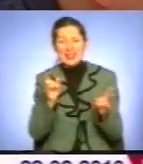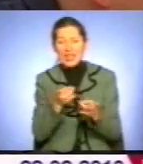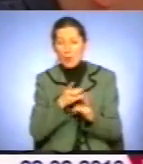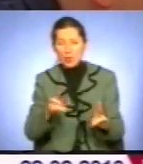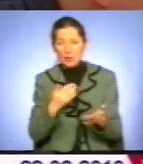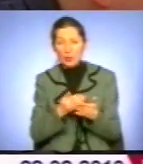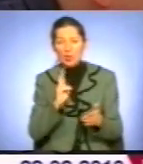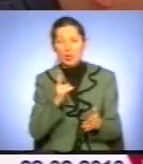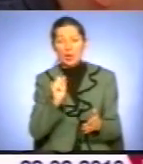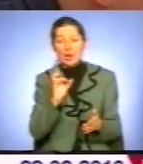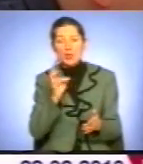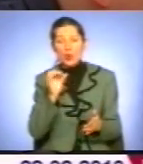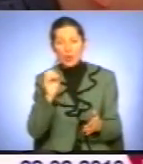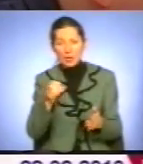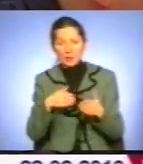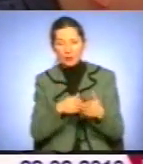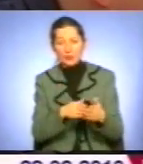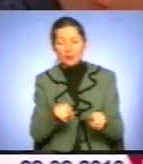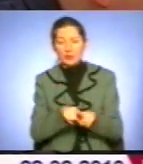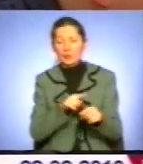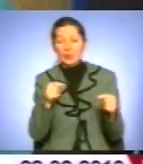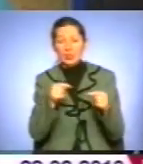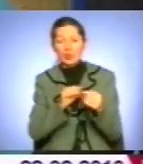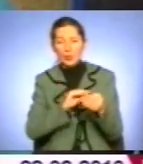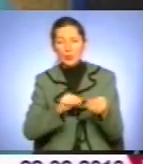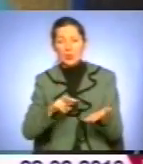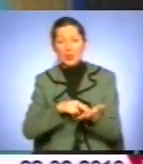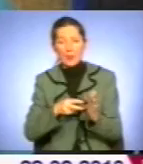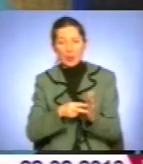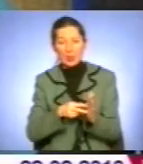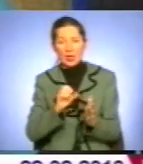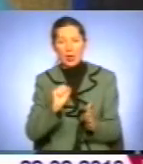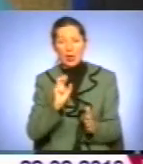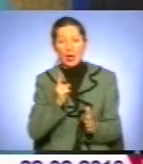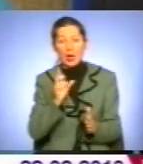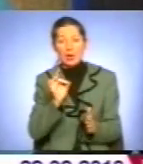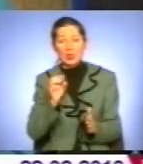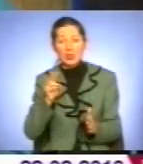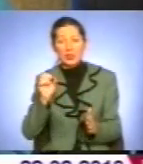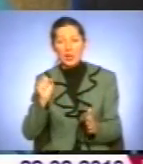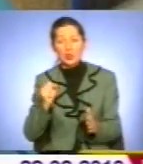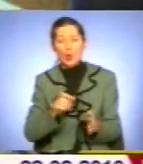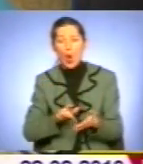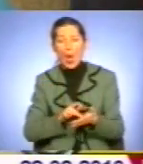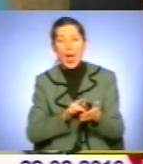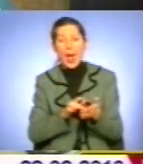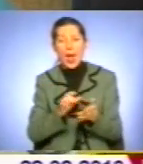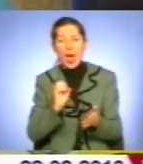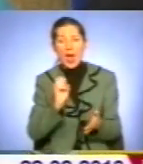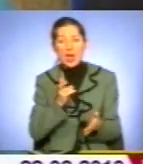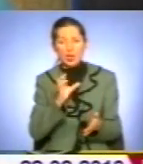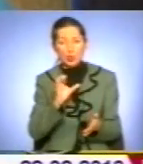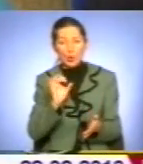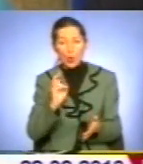нечітко прописаний пункт про акредитацію екскурсоводів. Все залежить від інструкторів. Тут правильно написано, що